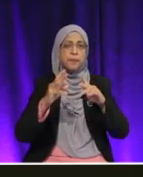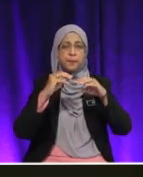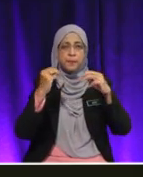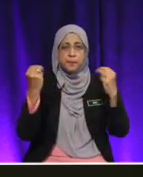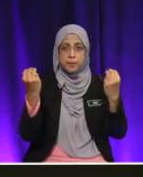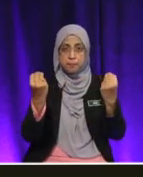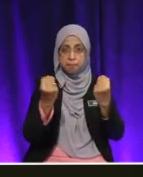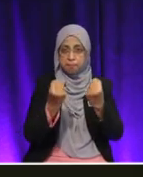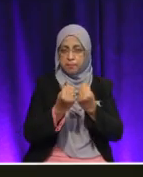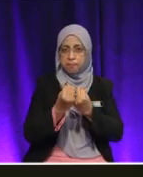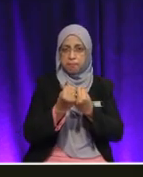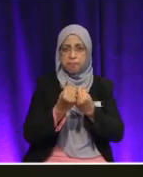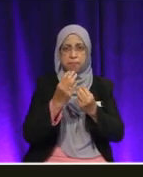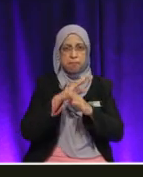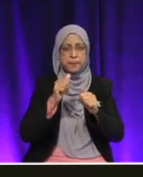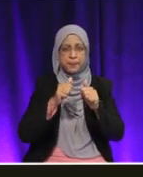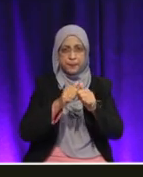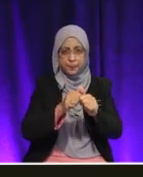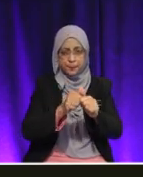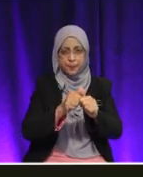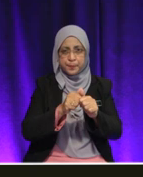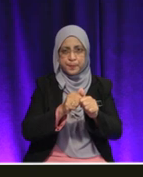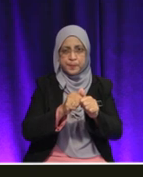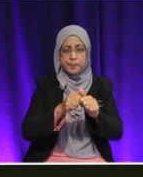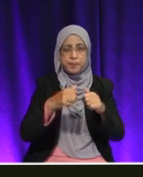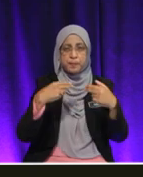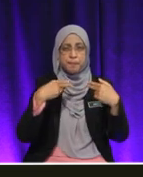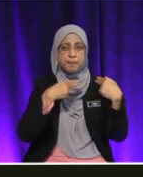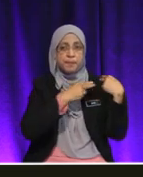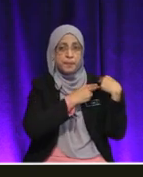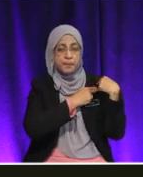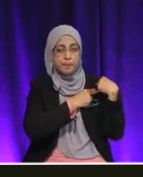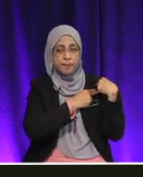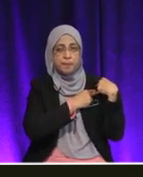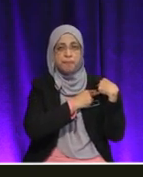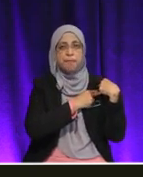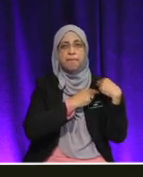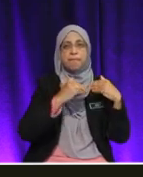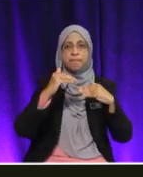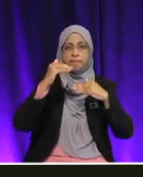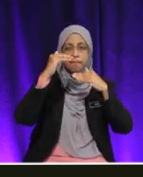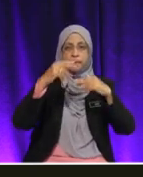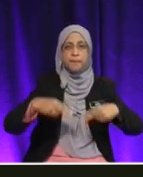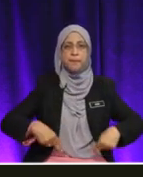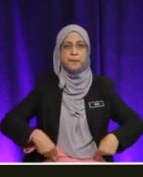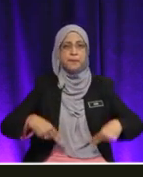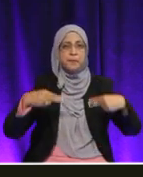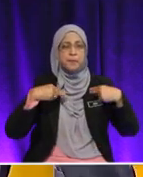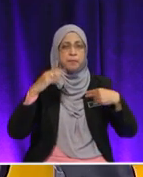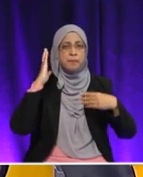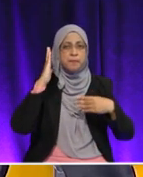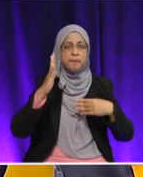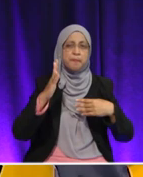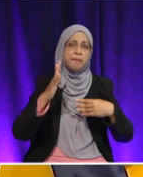mereka telah mengabaikan kesan taraf hidup rakyat akan terjun dan hidup tidak akan Sejahtera di sini